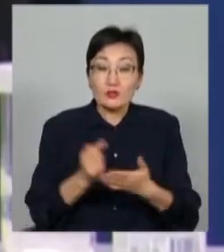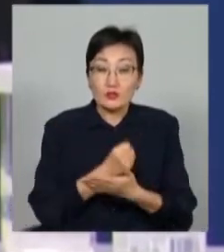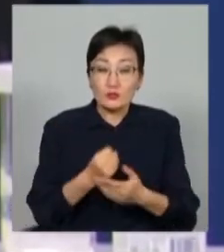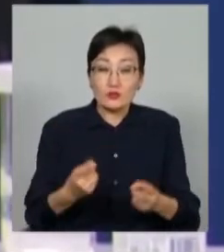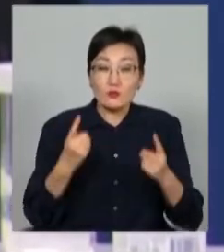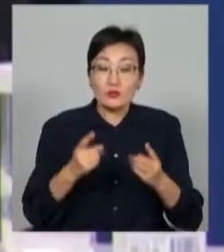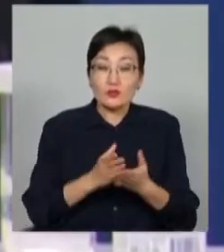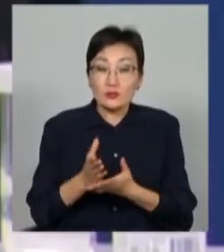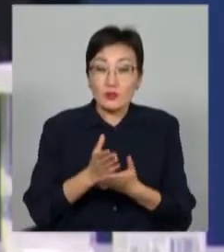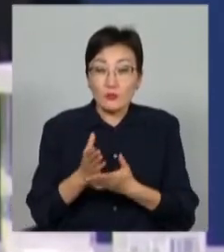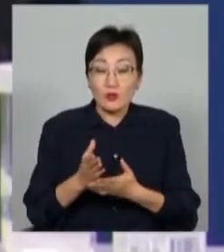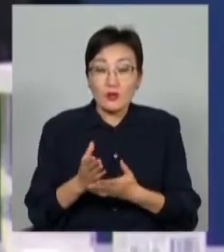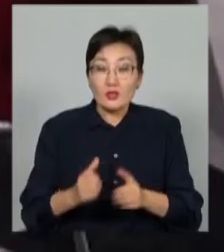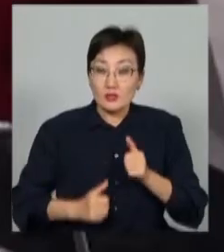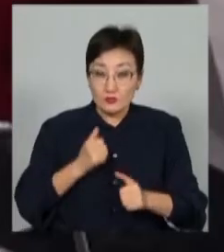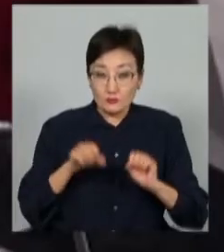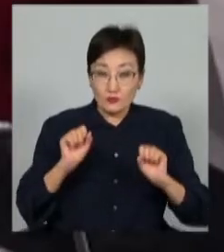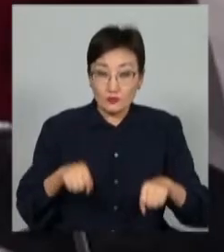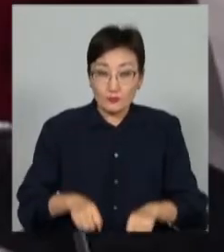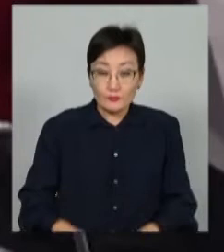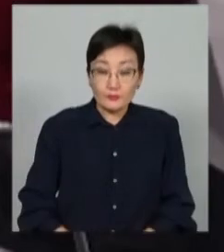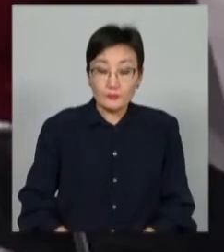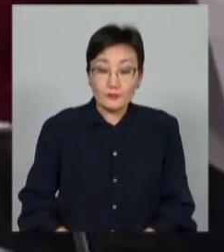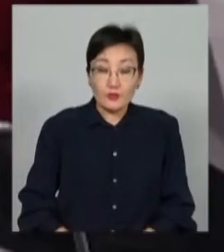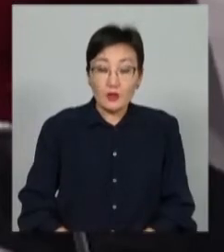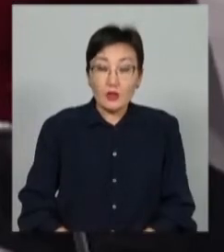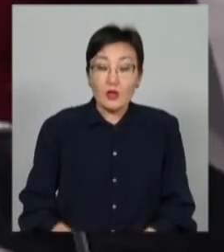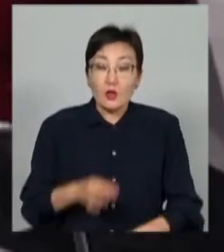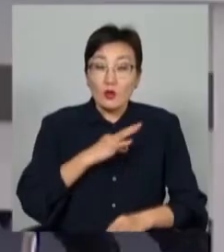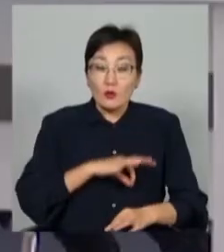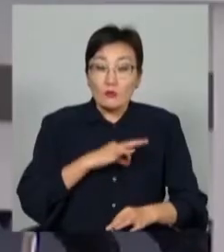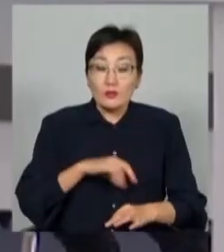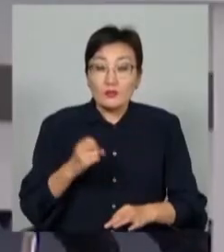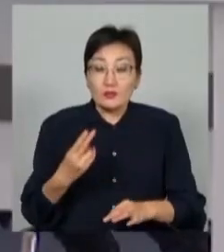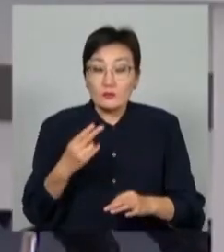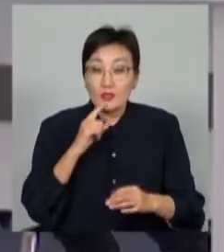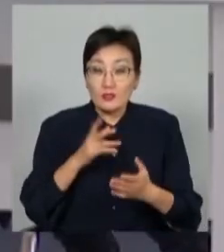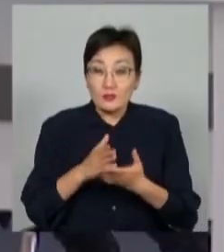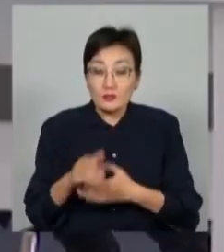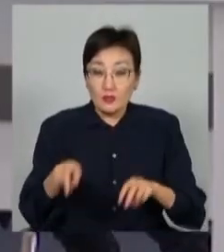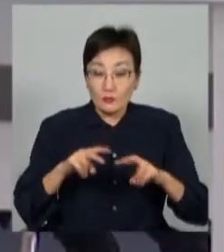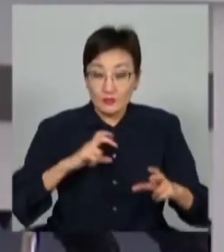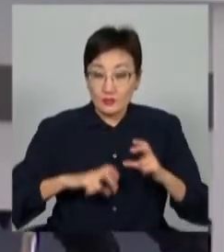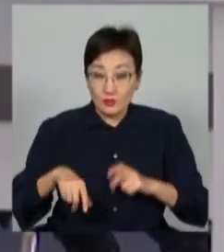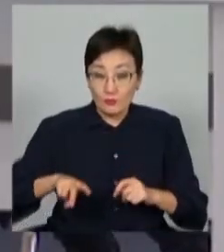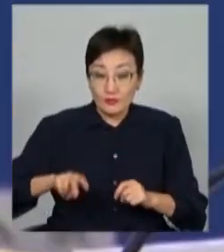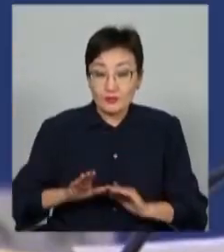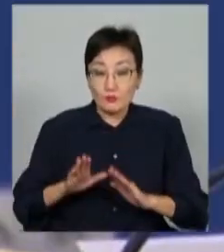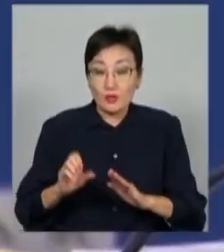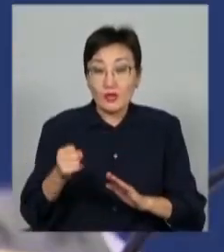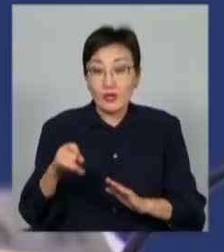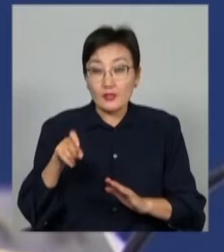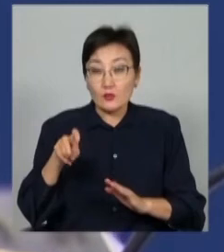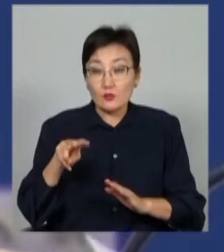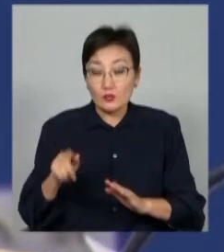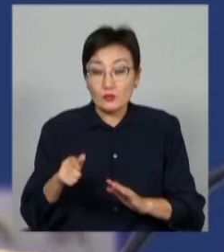қосқан үлесімізді мақтан ете аламыз. Ал қолданбалы этносаяси зерттеулер институты директорының орынбасары Айгүл